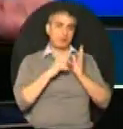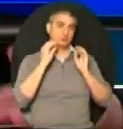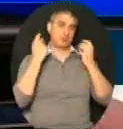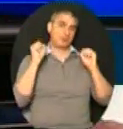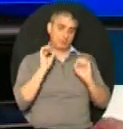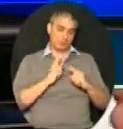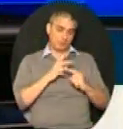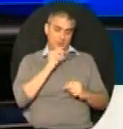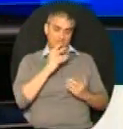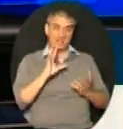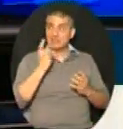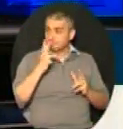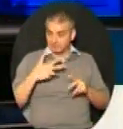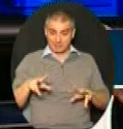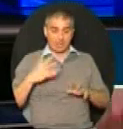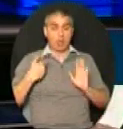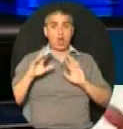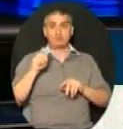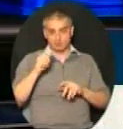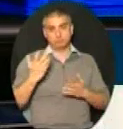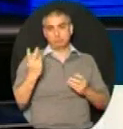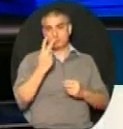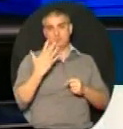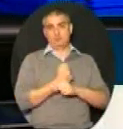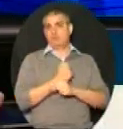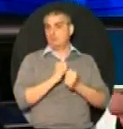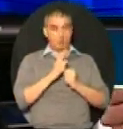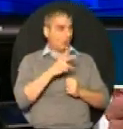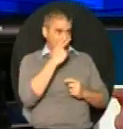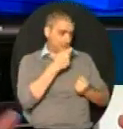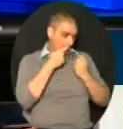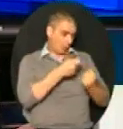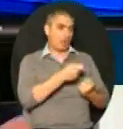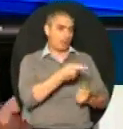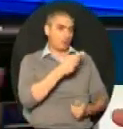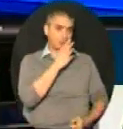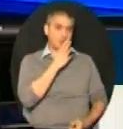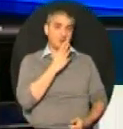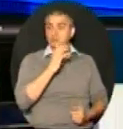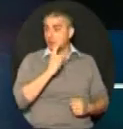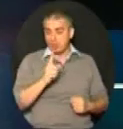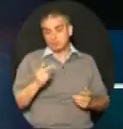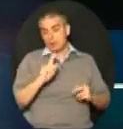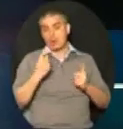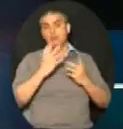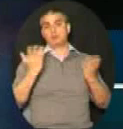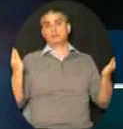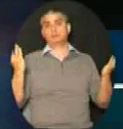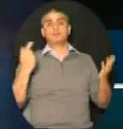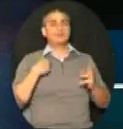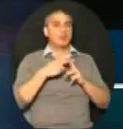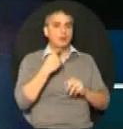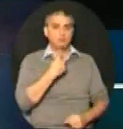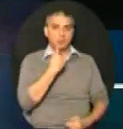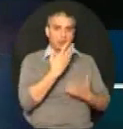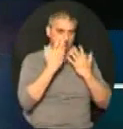בדיוק דיברנו על זה. אם יהיה מצא לזה רוב בכנסת, אז כמובן שזה יצא לפועל. אתם תנסו לכפות הרי לכופף ידיים. ואם לא, אז זה לא יקרה. אני רק רוצה